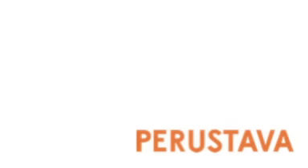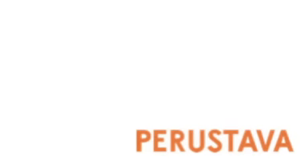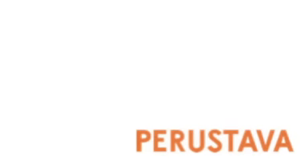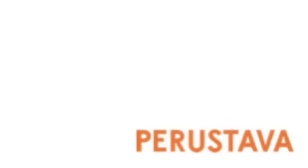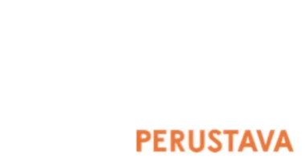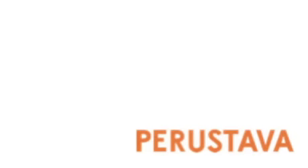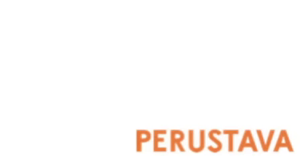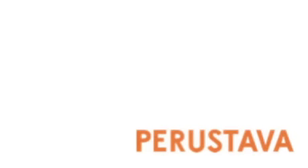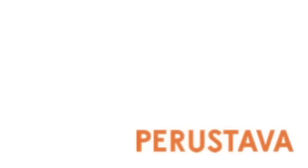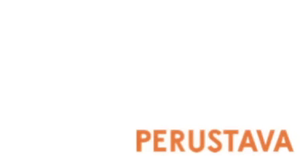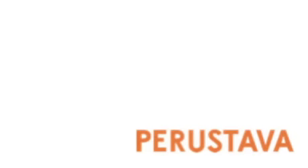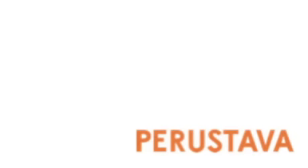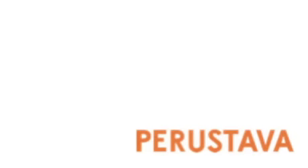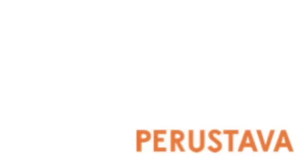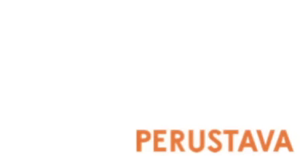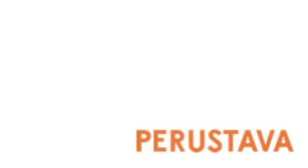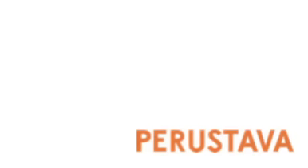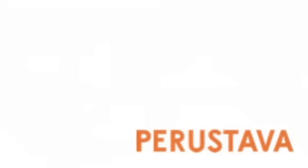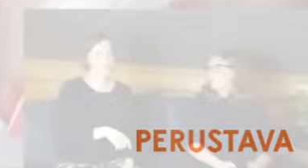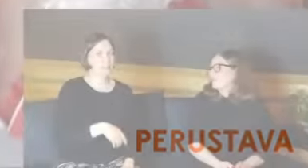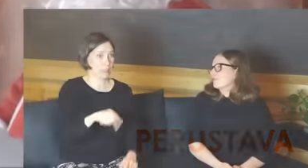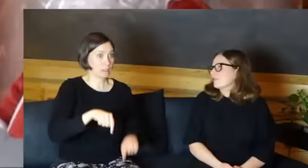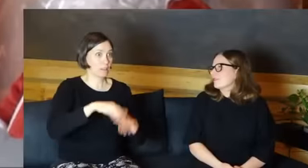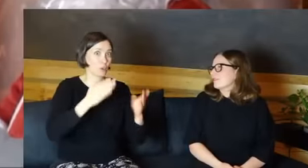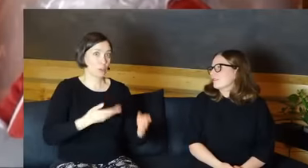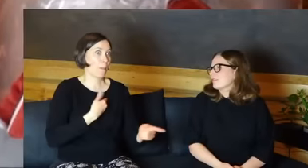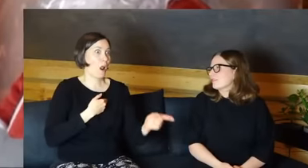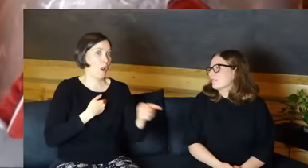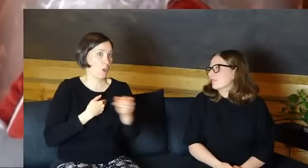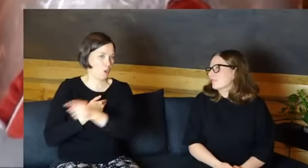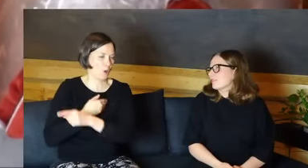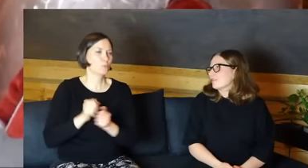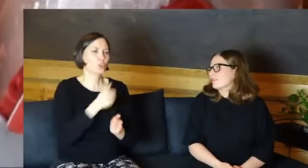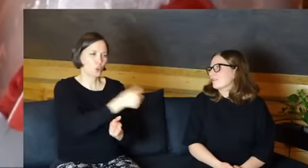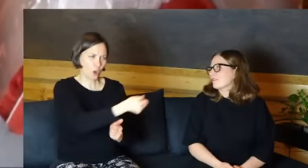talossa onneksi. Pukki on niistä iloinen joka ikisestä.